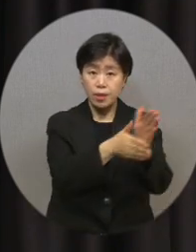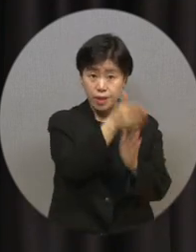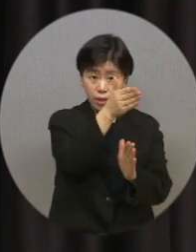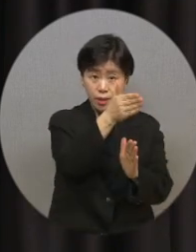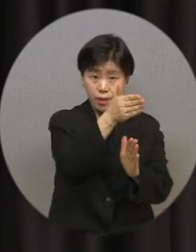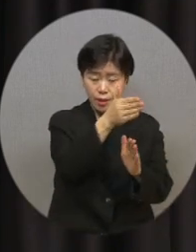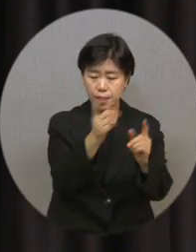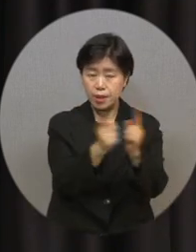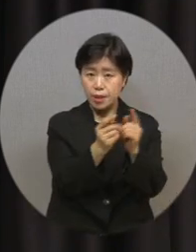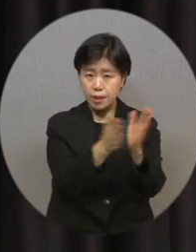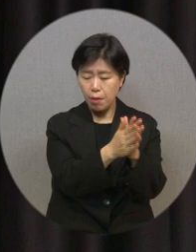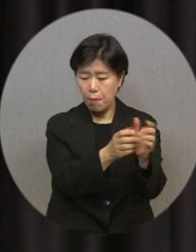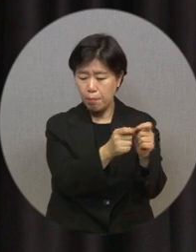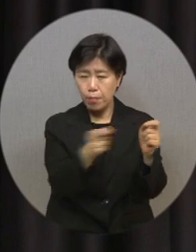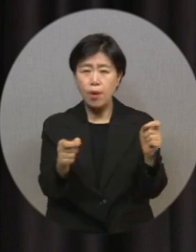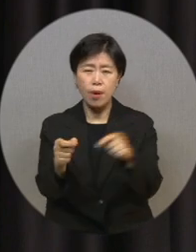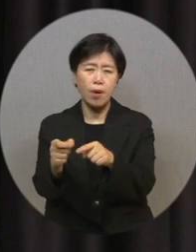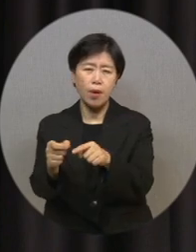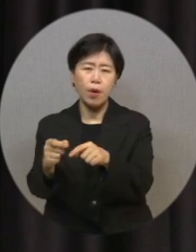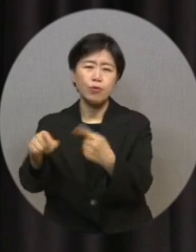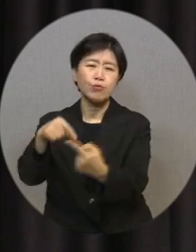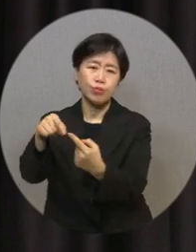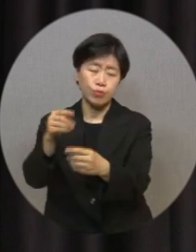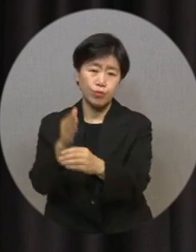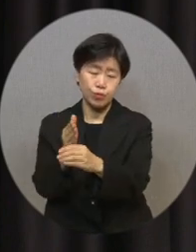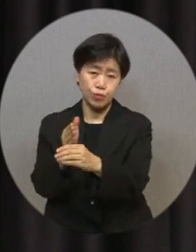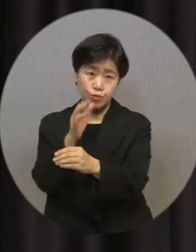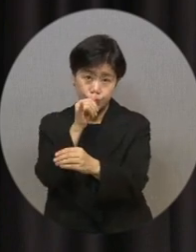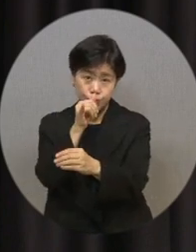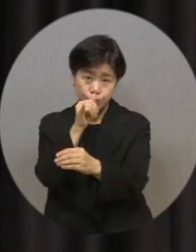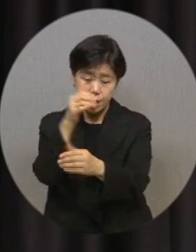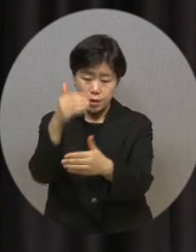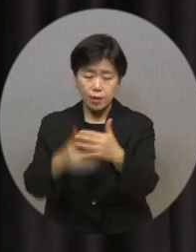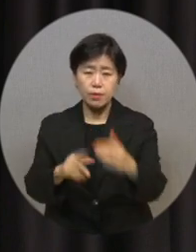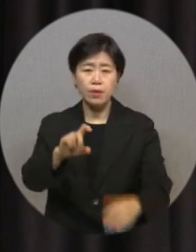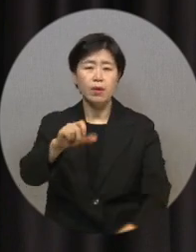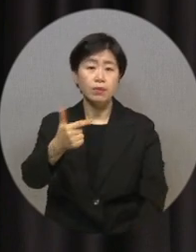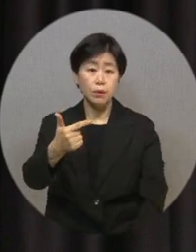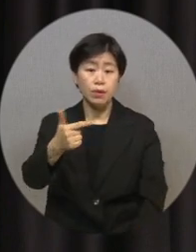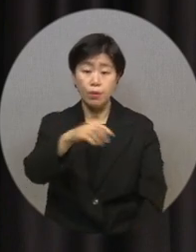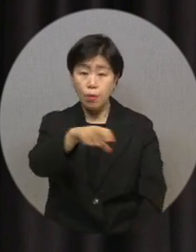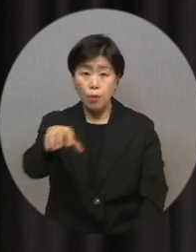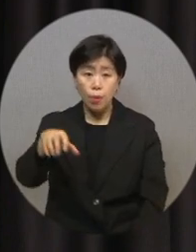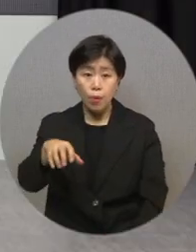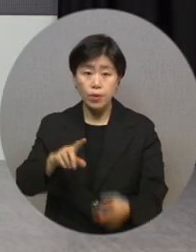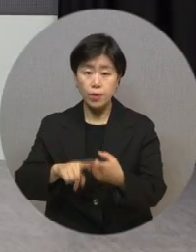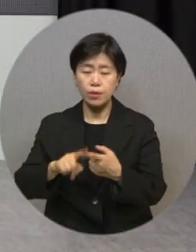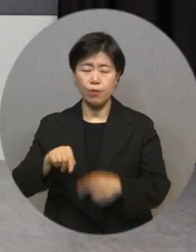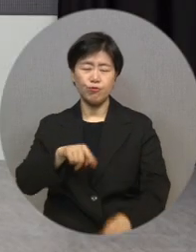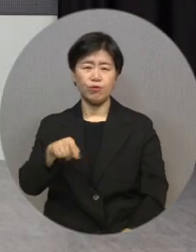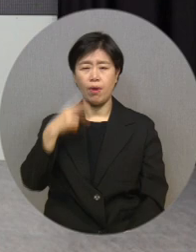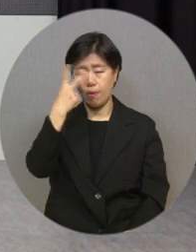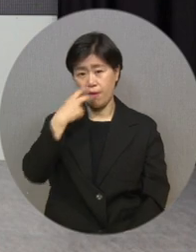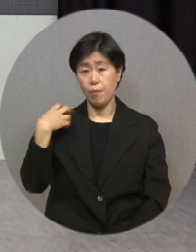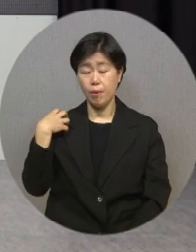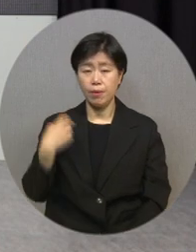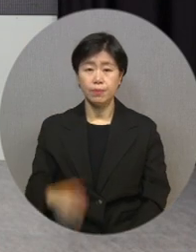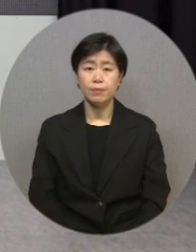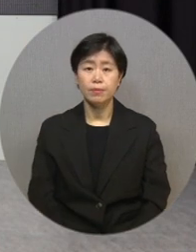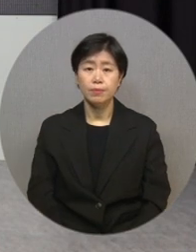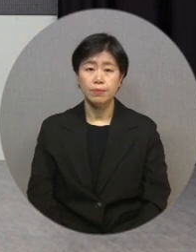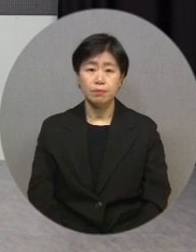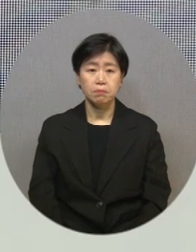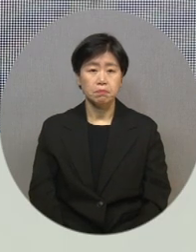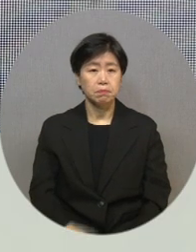지경을 하고 있고 나 센터는 저 장애인 개발 위탁을 받아서 운영하고 있습니다 자 차